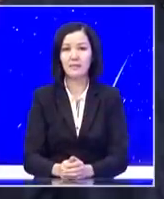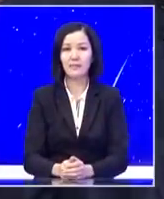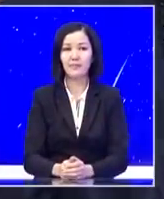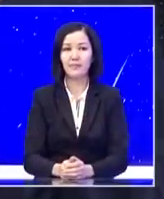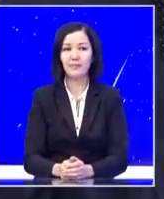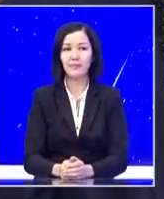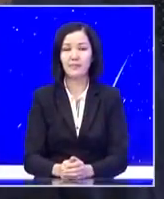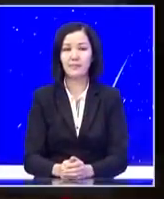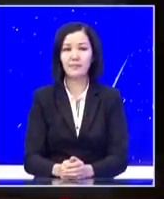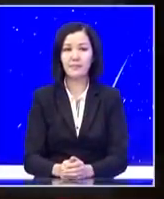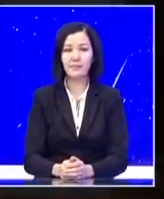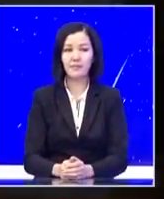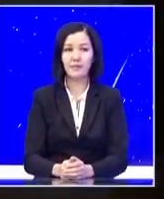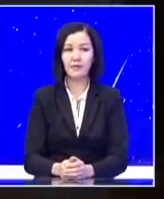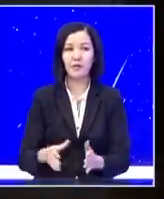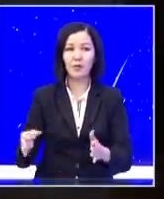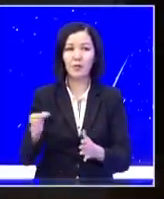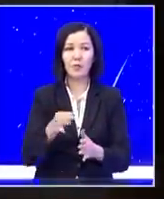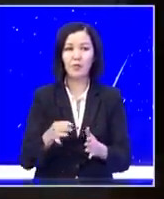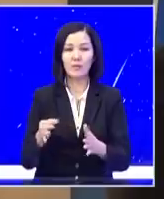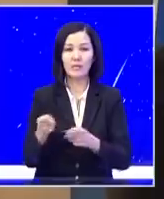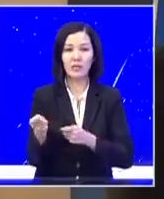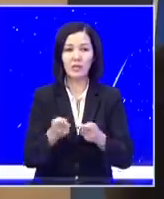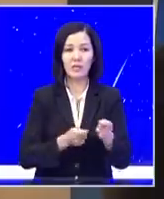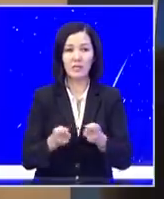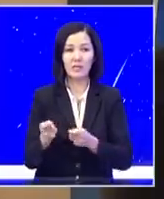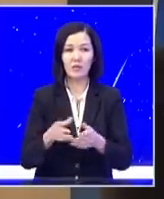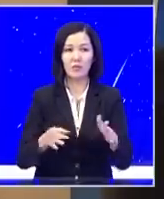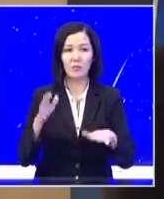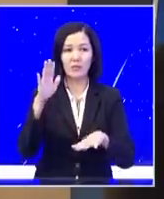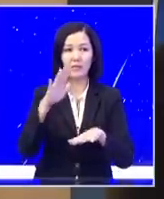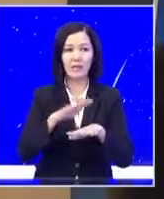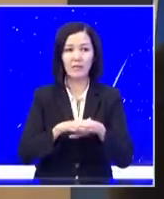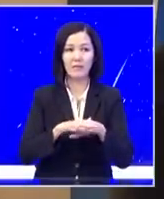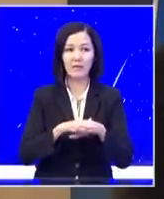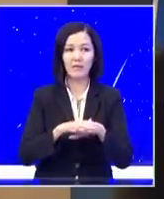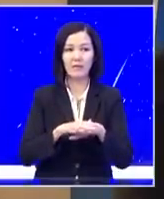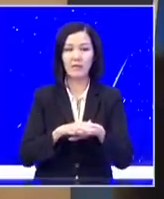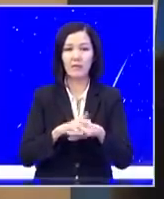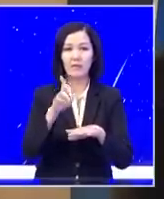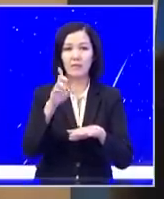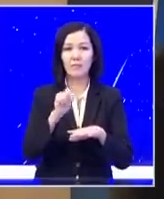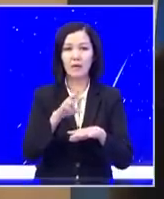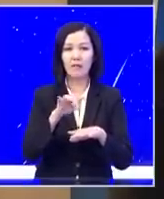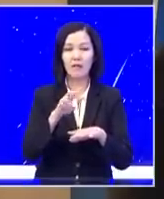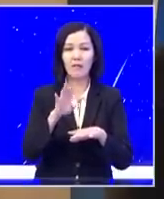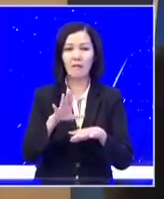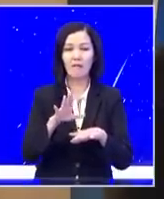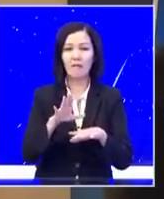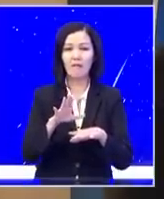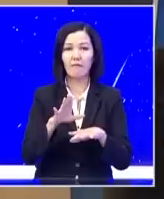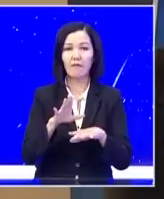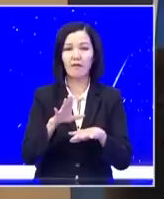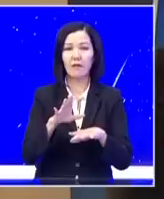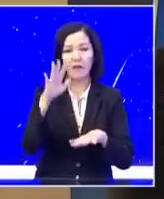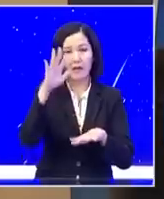Алланың нұры жаусын. Облыстық жетекшілікке, облыс әкімі Амандық Баталов мырзаға алғысымды